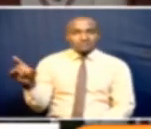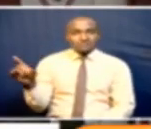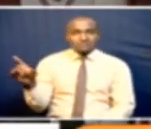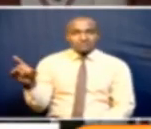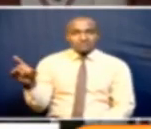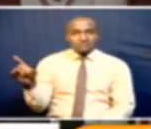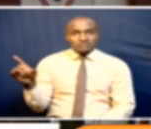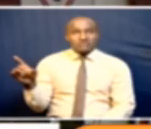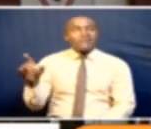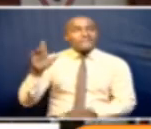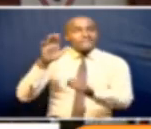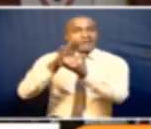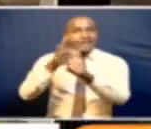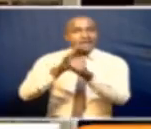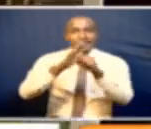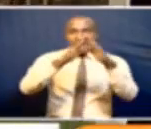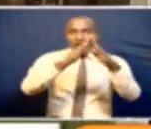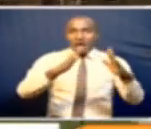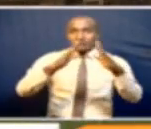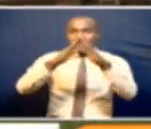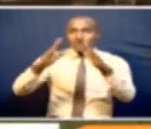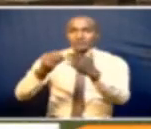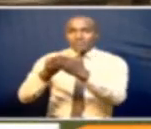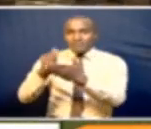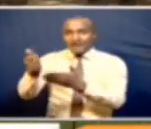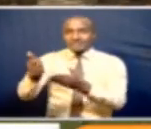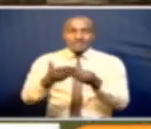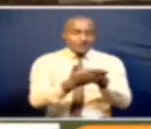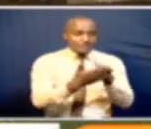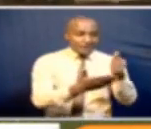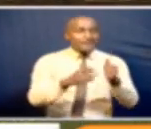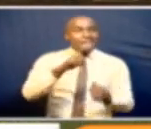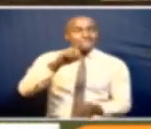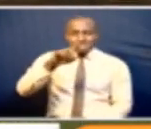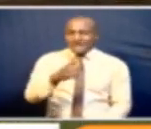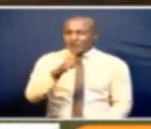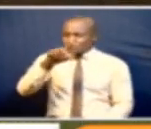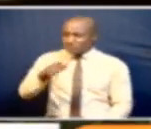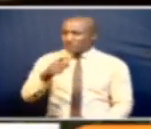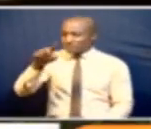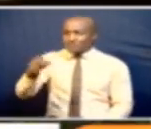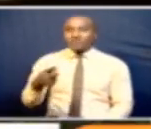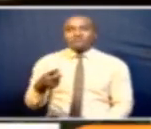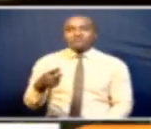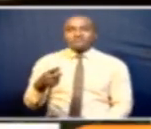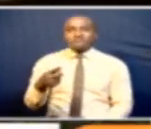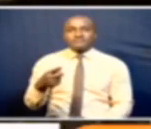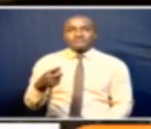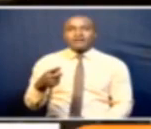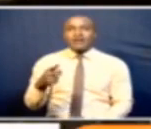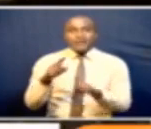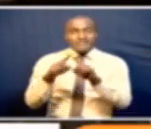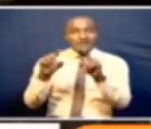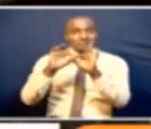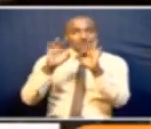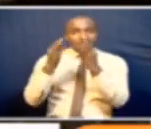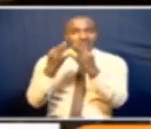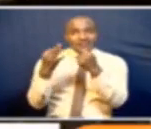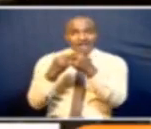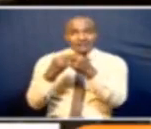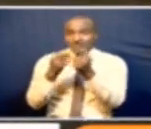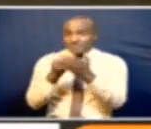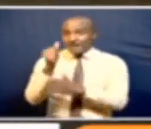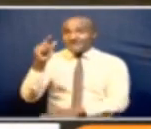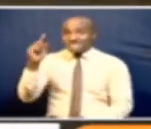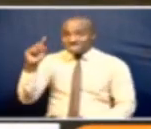Mamia ya familia zinaishi hapa baada ya kununua nyumba kwa mamilioni ya pesa. Hali ilikuwa hivyo kwa familia nane zilizonunua awamu ya kwanza ya mradi